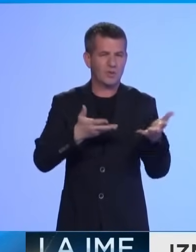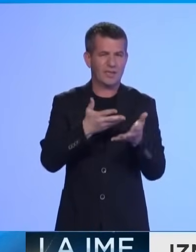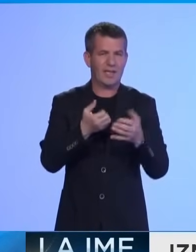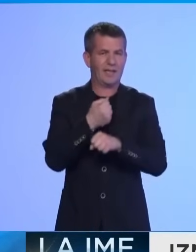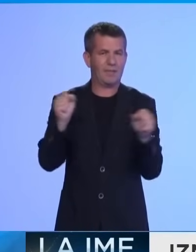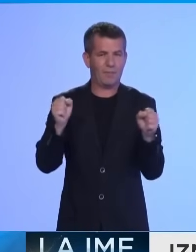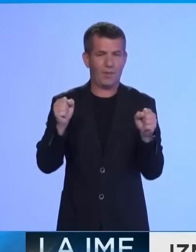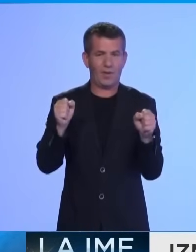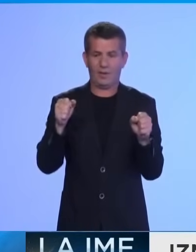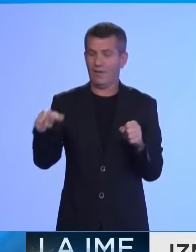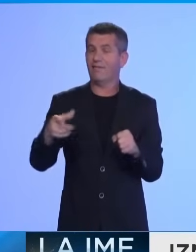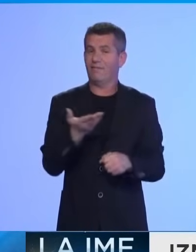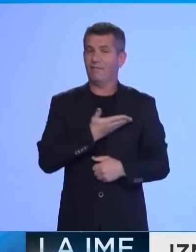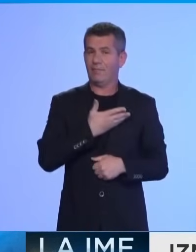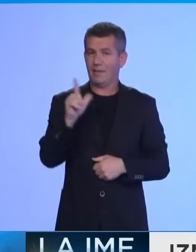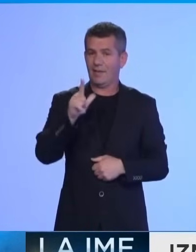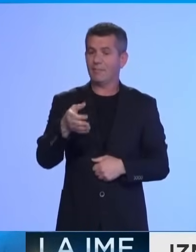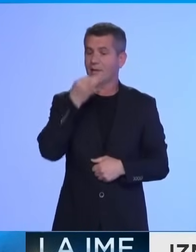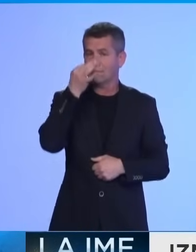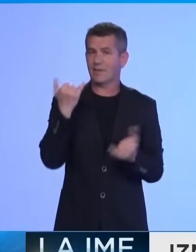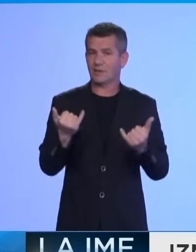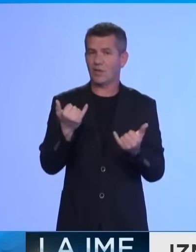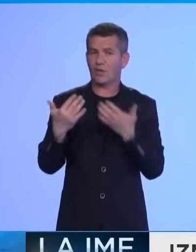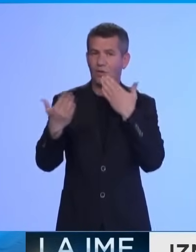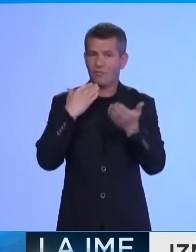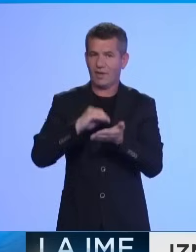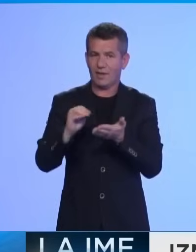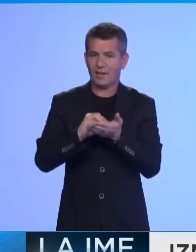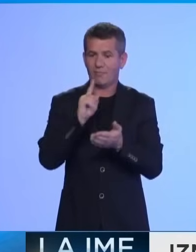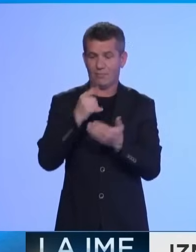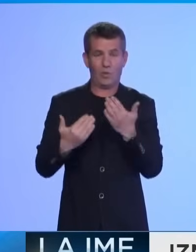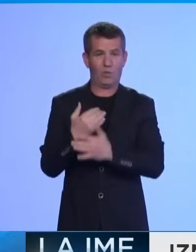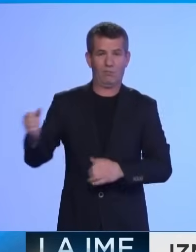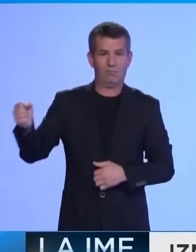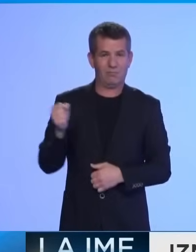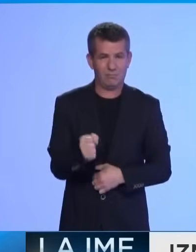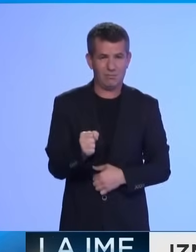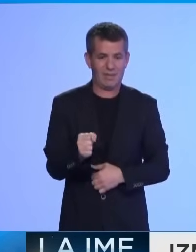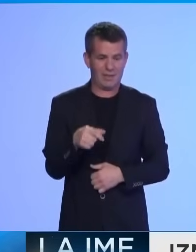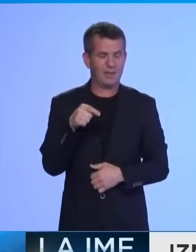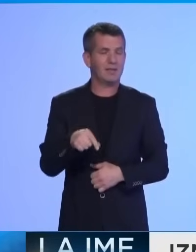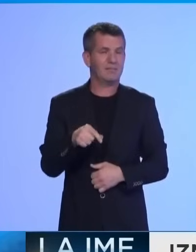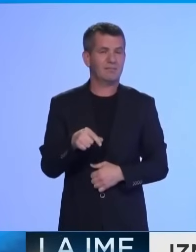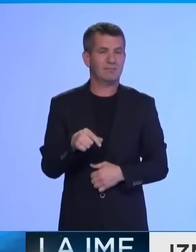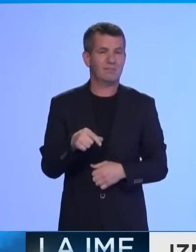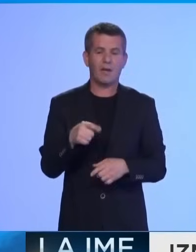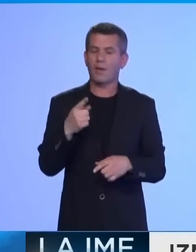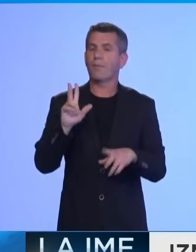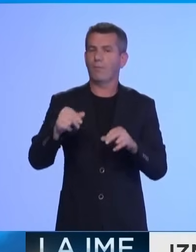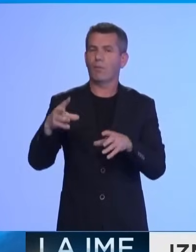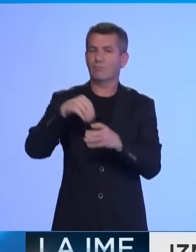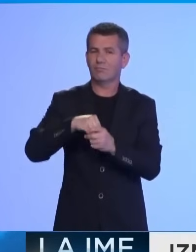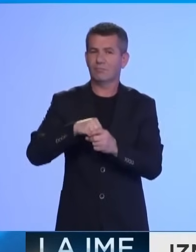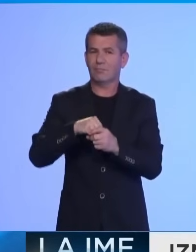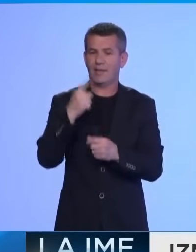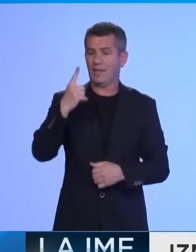Limaj, në një konferencë për media duke prezentuar aderimin e saj në këtë parti, tha se këti subjekti ju bashkua